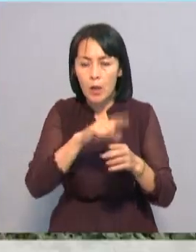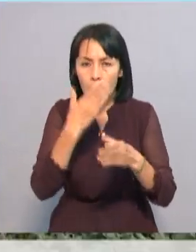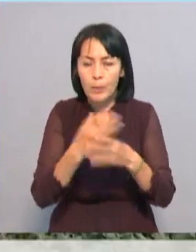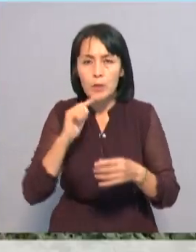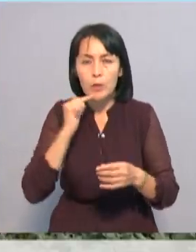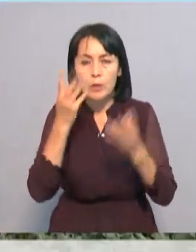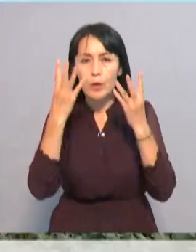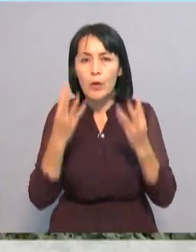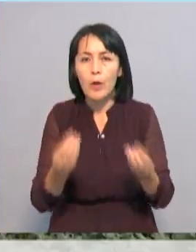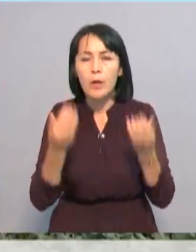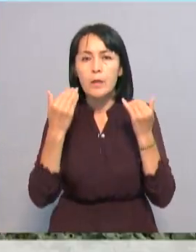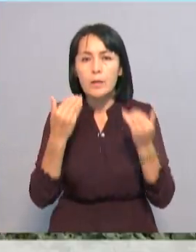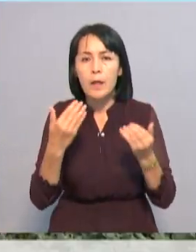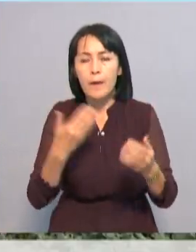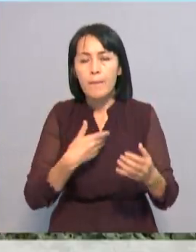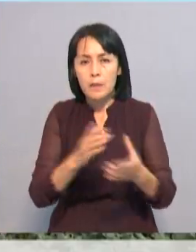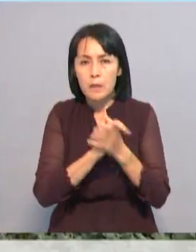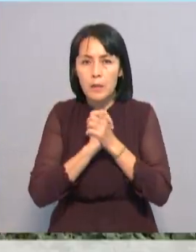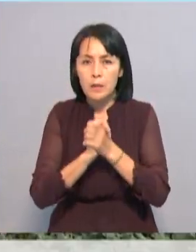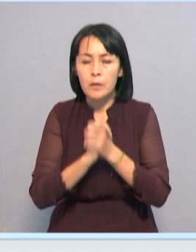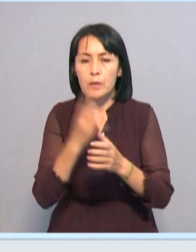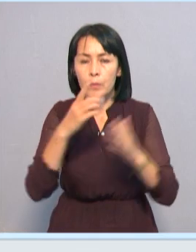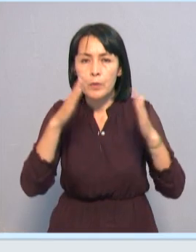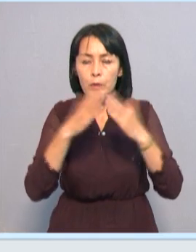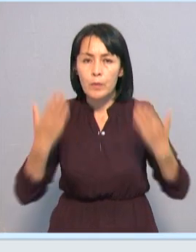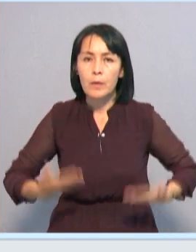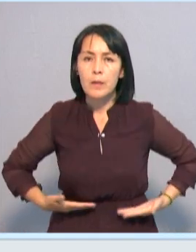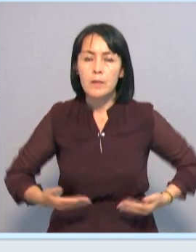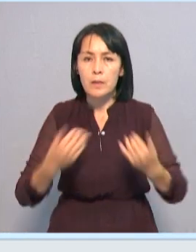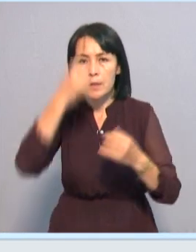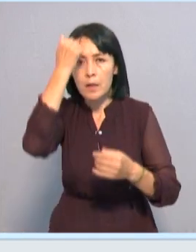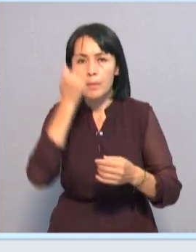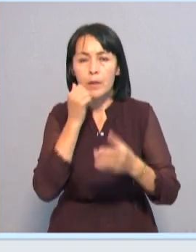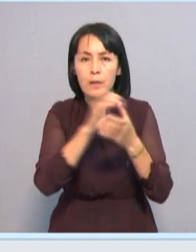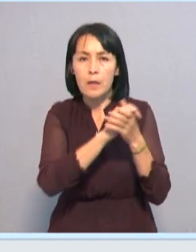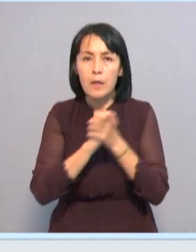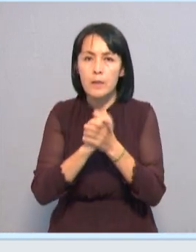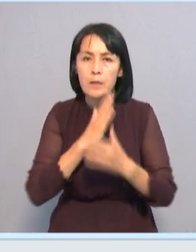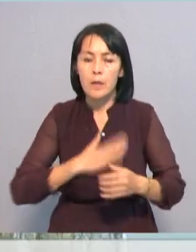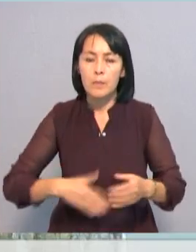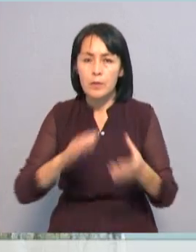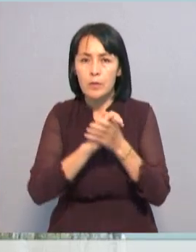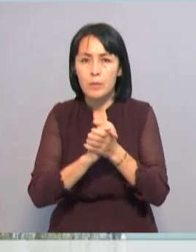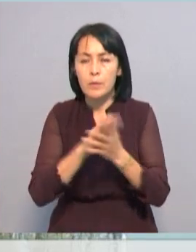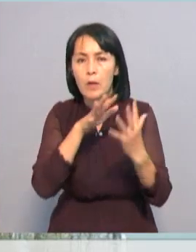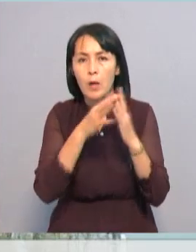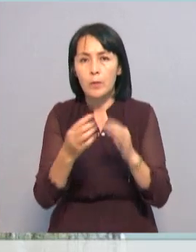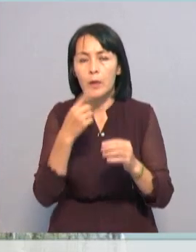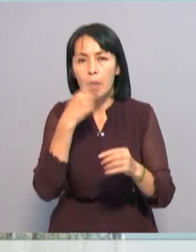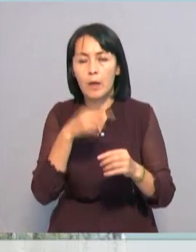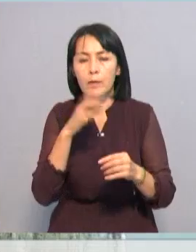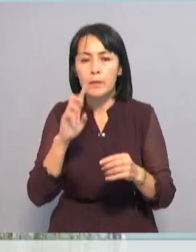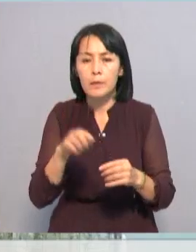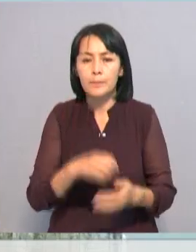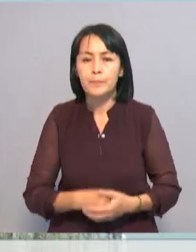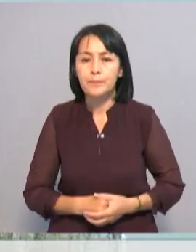нам в трудное время. С тех пор мы стали как дети одного большого дома. Благодаря единству и миру мы дружно живем под одной крышей, говорит Пи